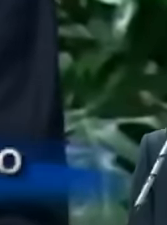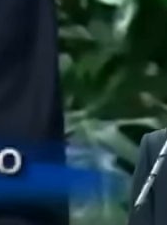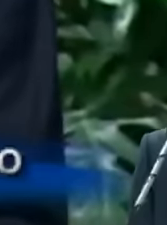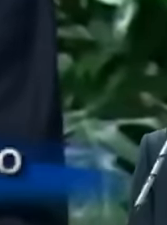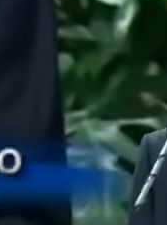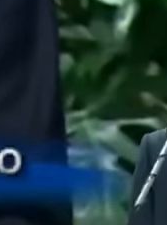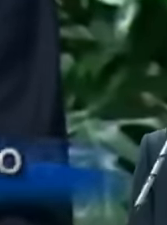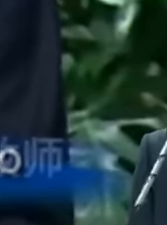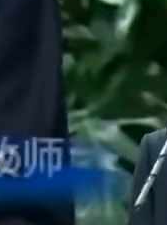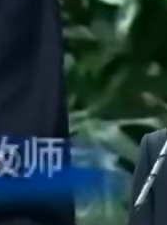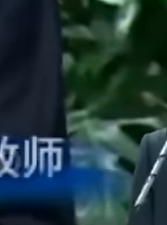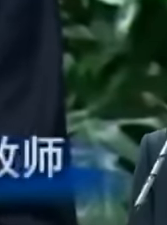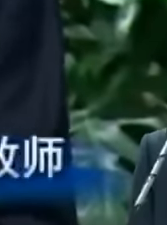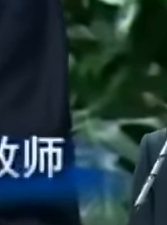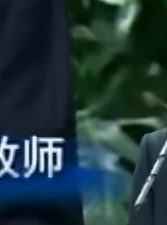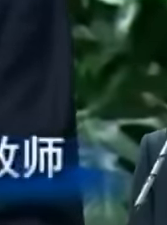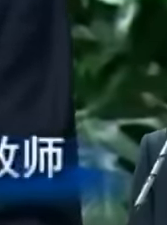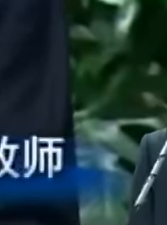기쁩니다.